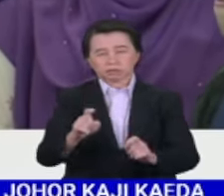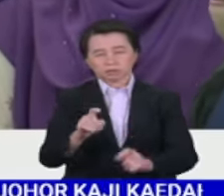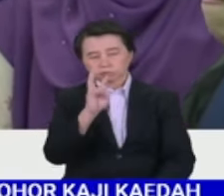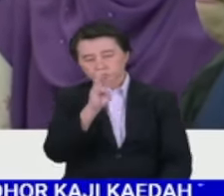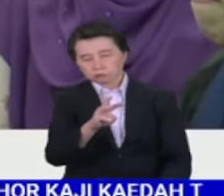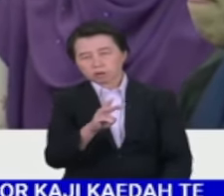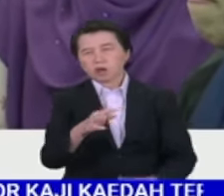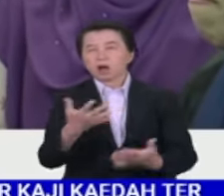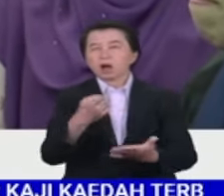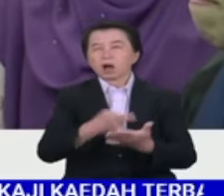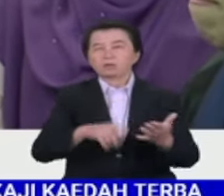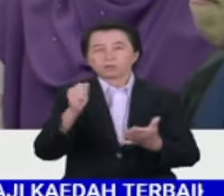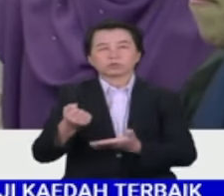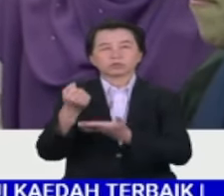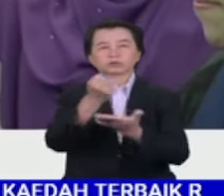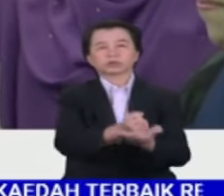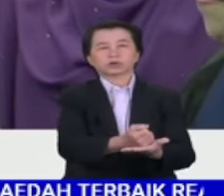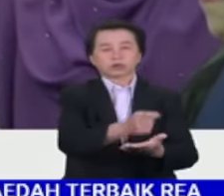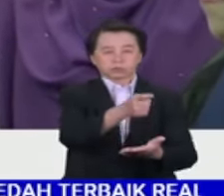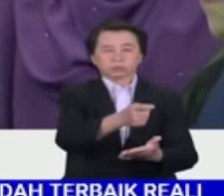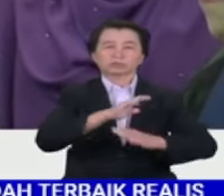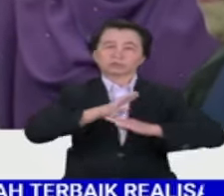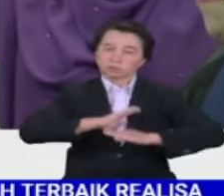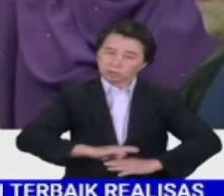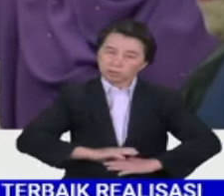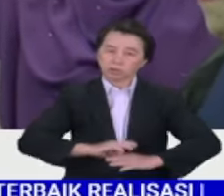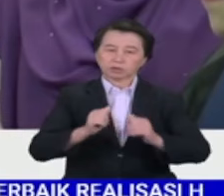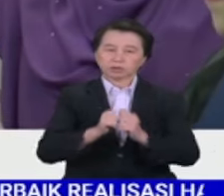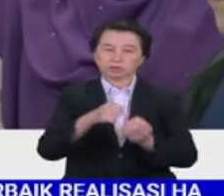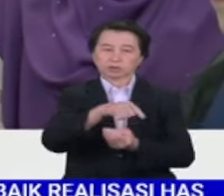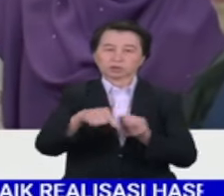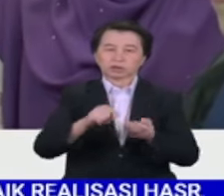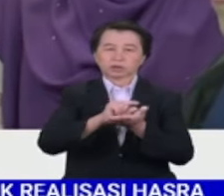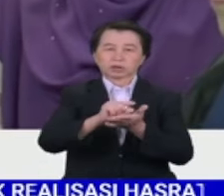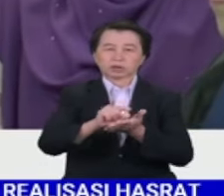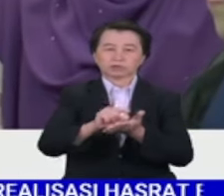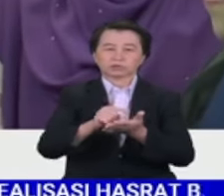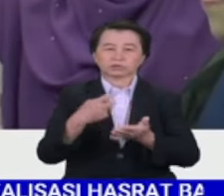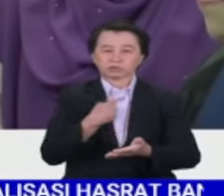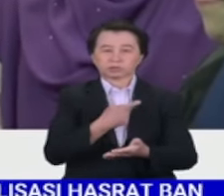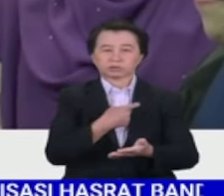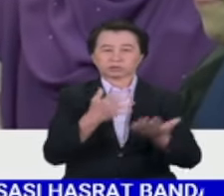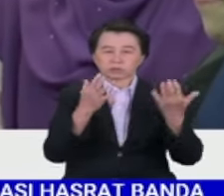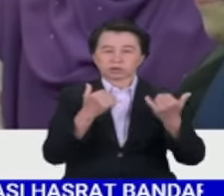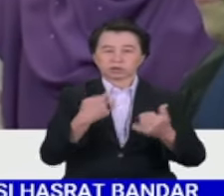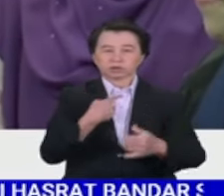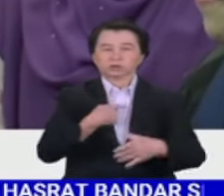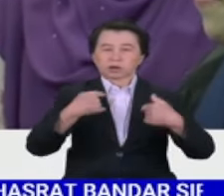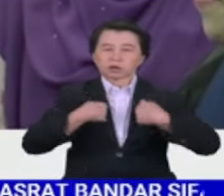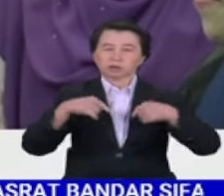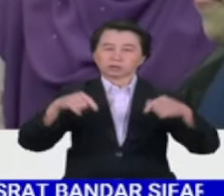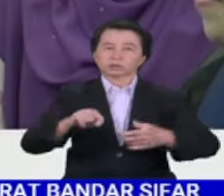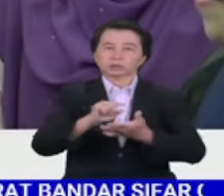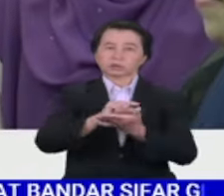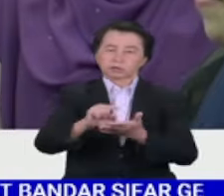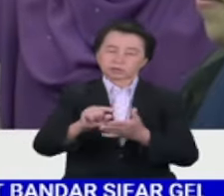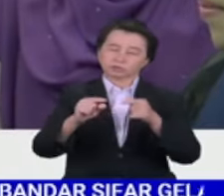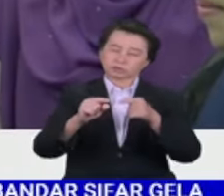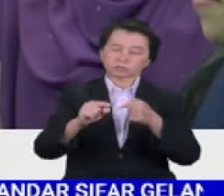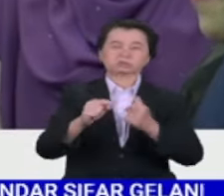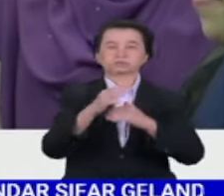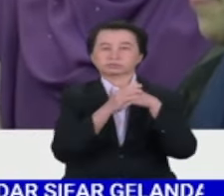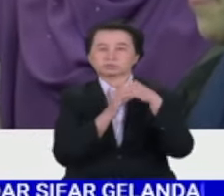bentuk-bentuk yang boleh melegelkan kami dengan situasi gaji kami ini agar kami berada dalam gaji yang